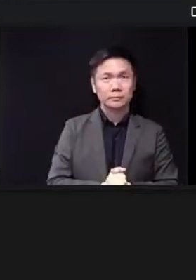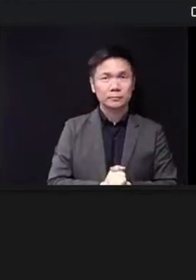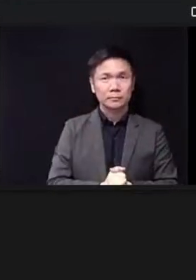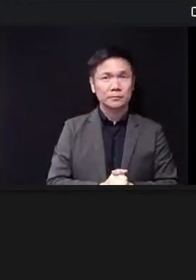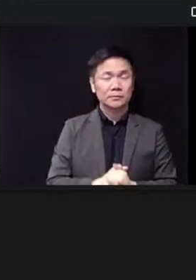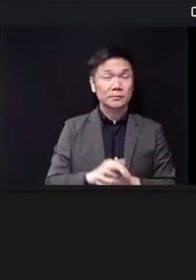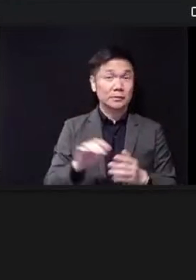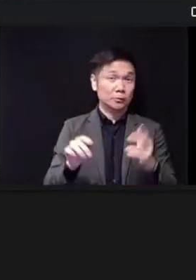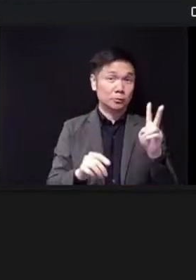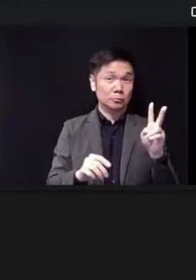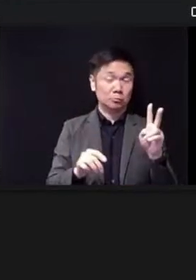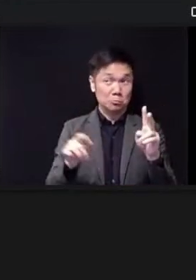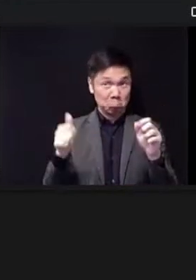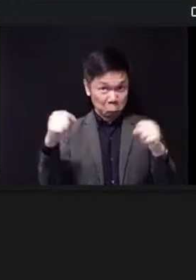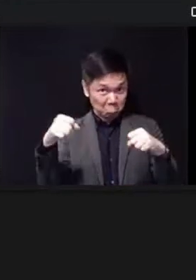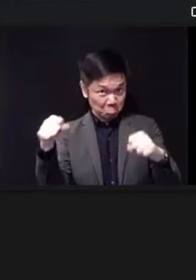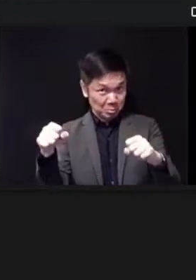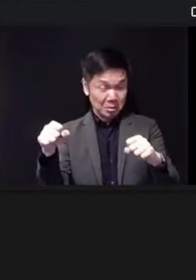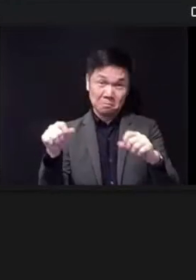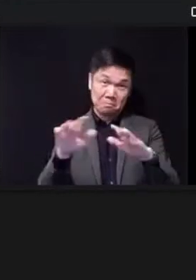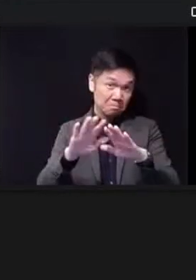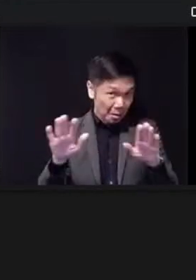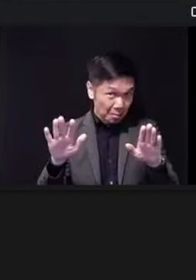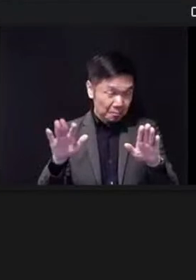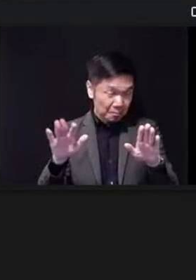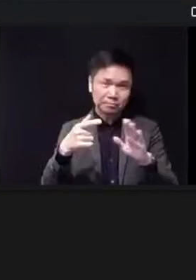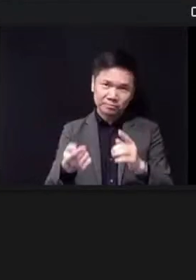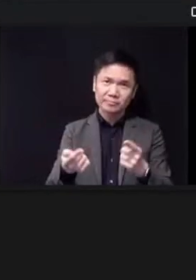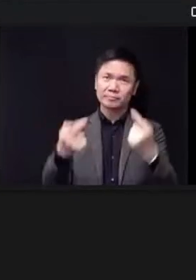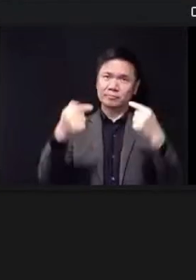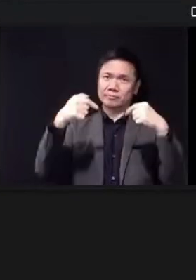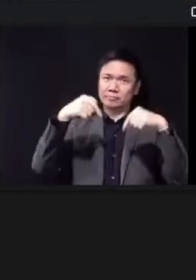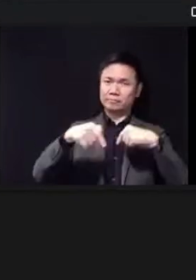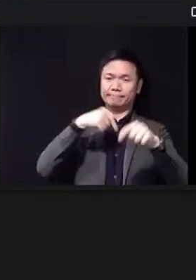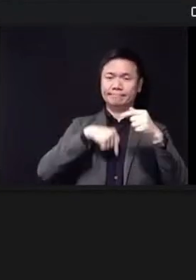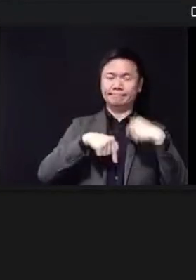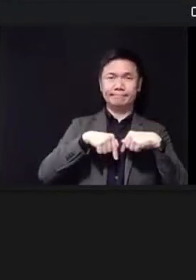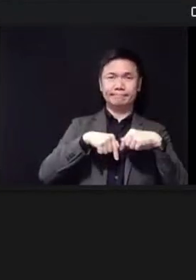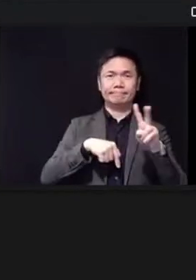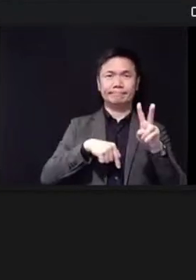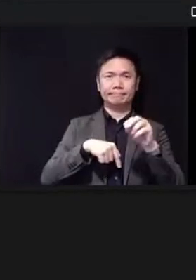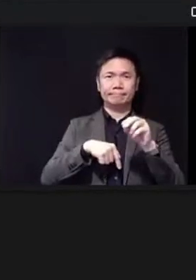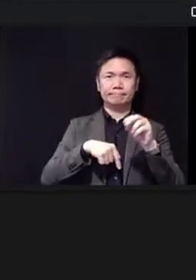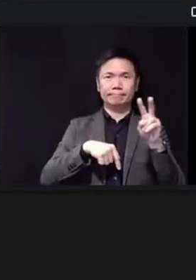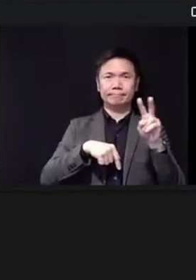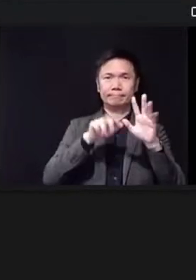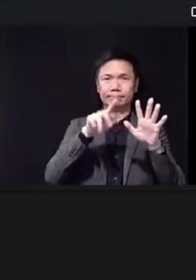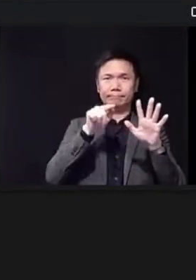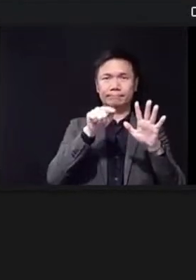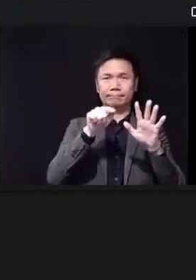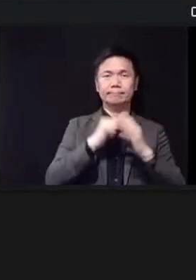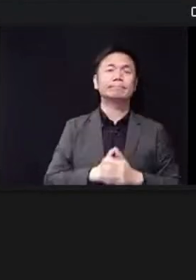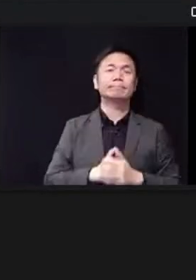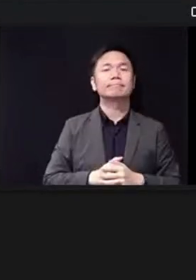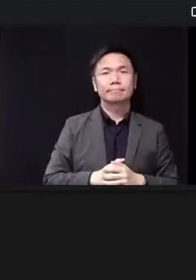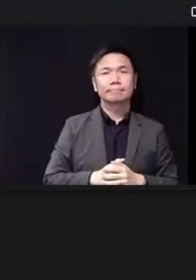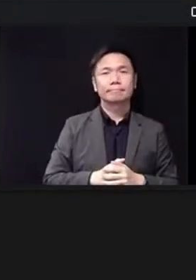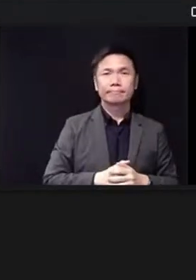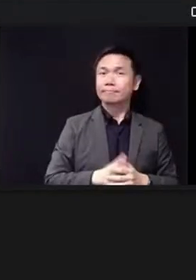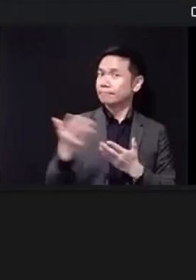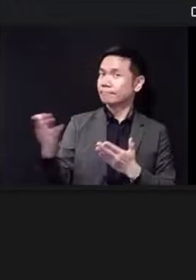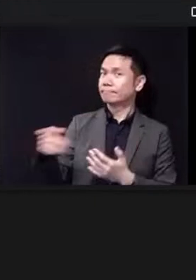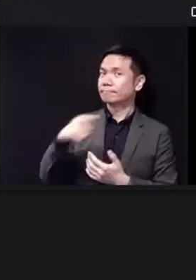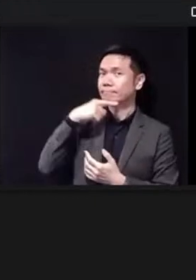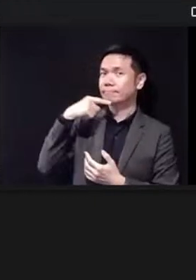after 2028. Thank you. Thank you very much. I will call on two delegates. First, the distinguished delegate from the